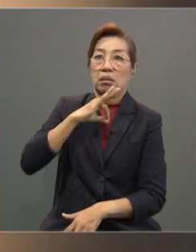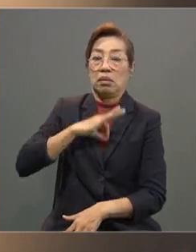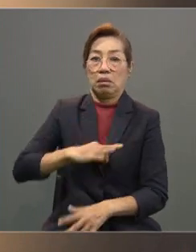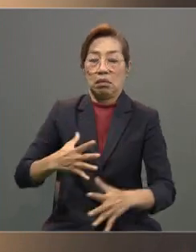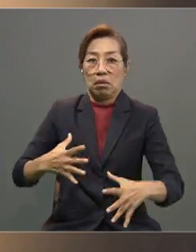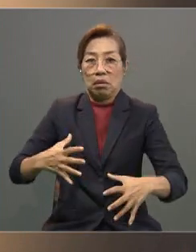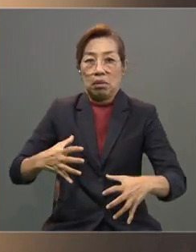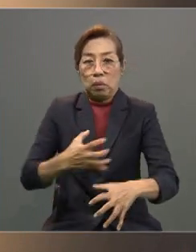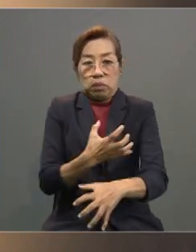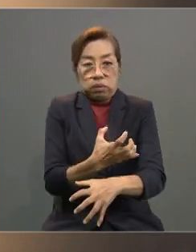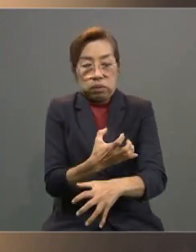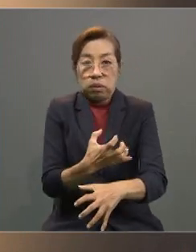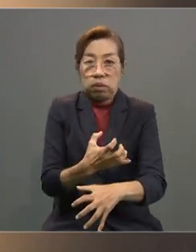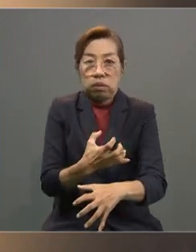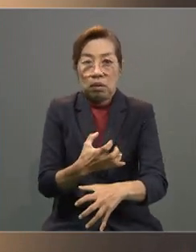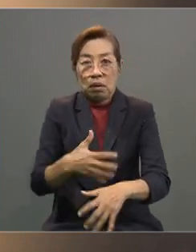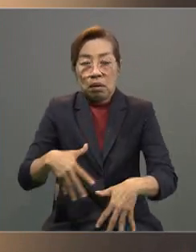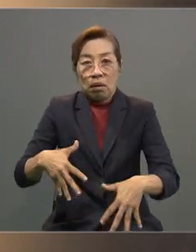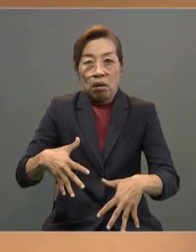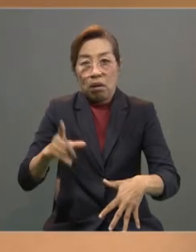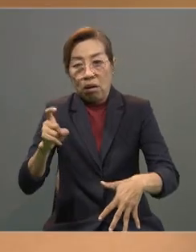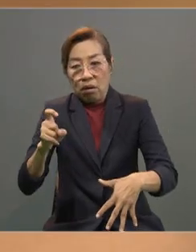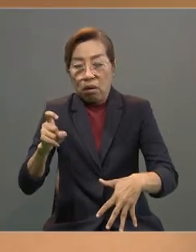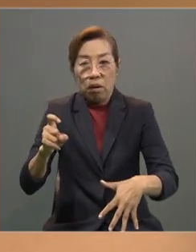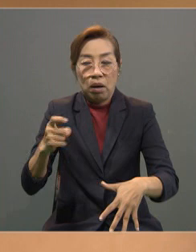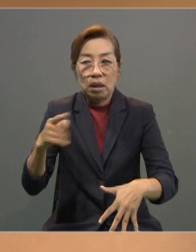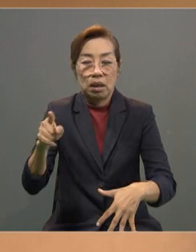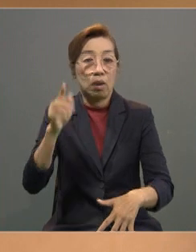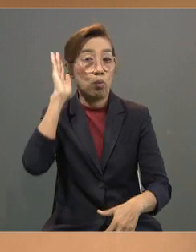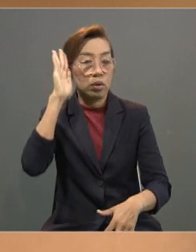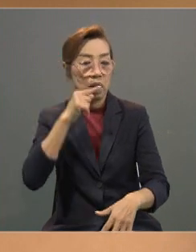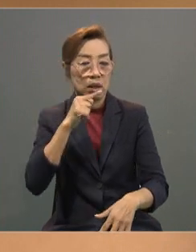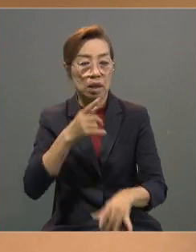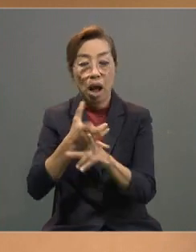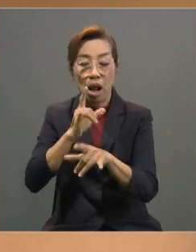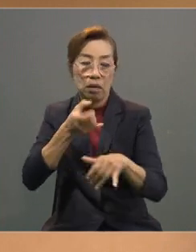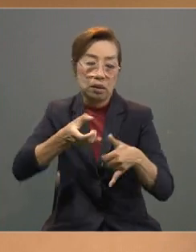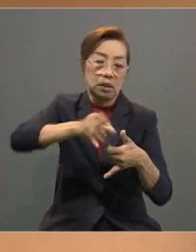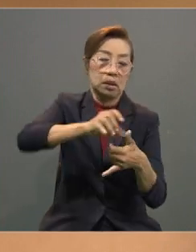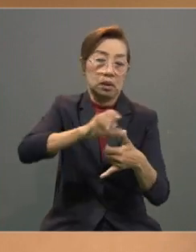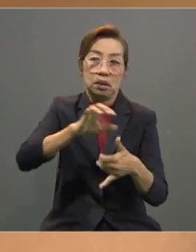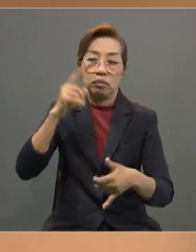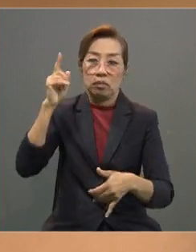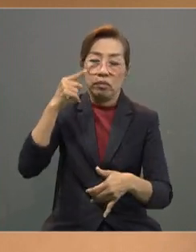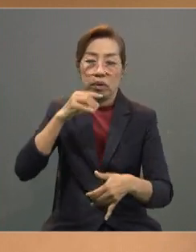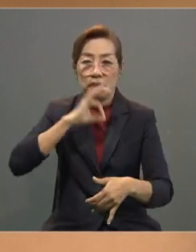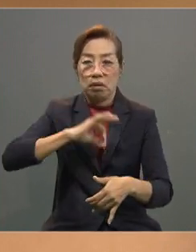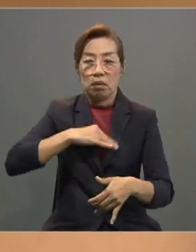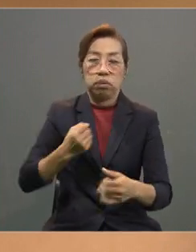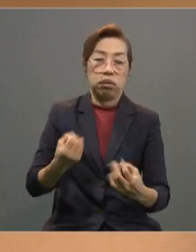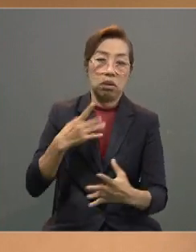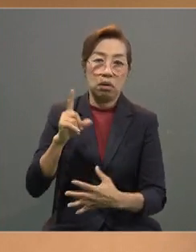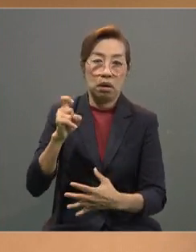ต่อมาก็ขยับร่างกายเนี่ยไม่ได้เลยนะคะแล้วก็ยังถูกเสียเนี่ยมอมเหล้าต่อเนื่องจนรู้สึกว่าตนเองเนี่ยเริ่มไม่ไหว